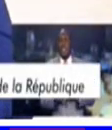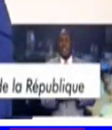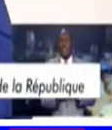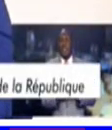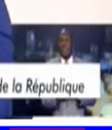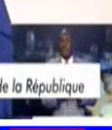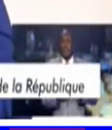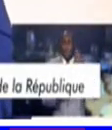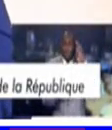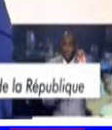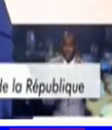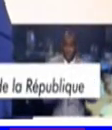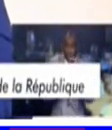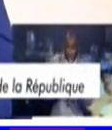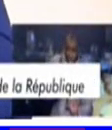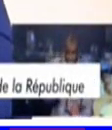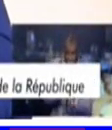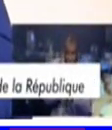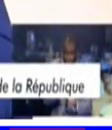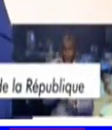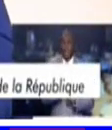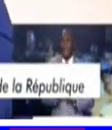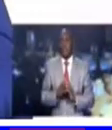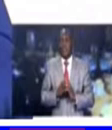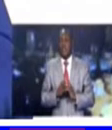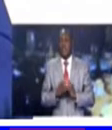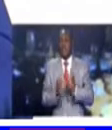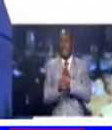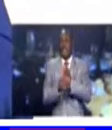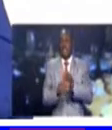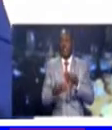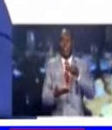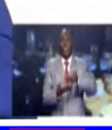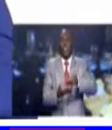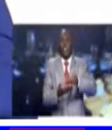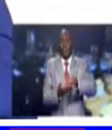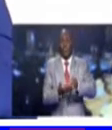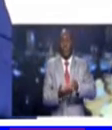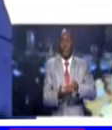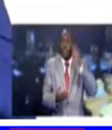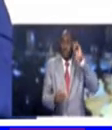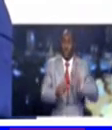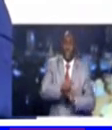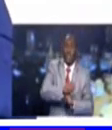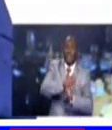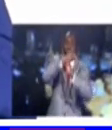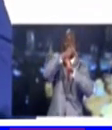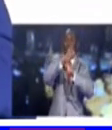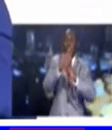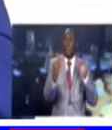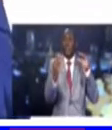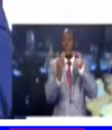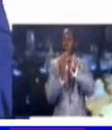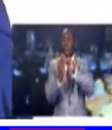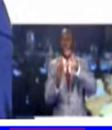pour l'interviewer l'impact j'ai créé un fort de riposte et de solidarité contre les effets